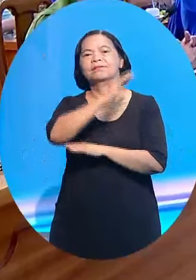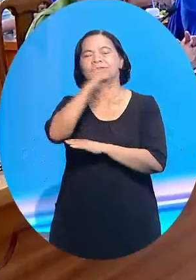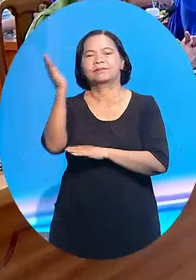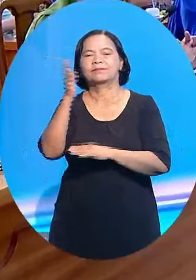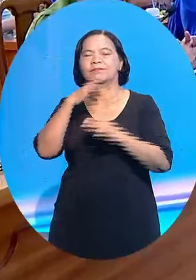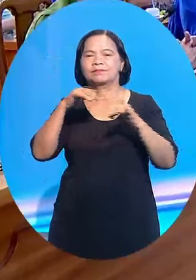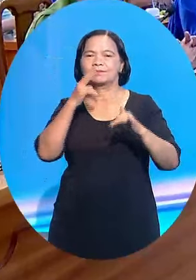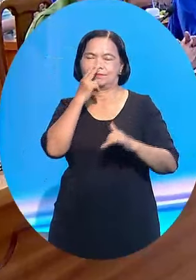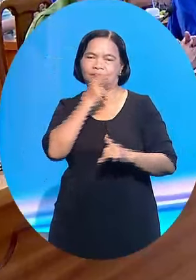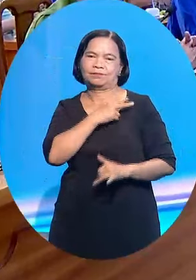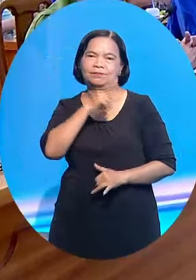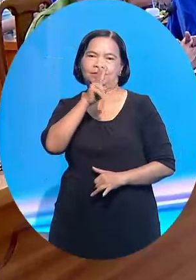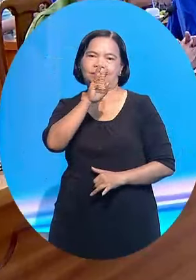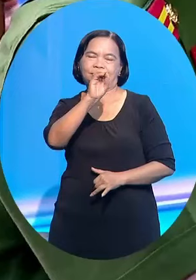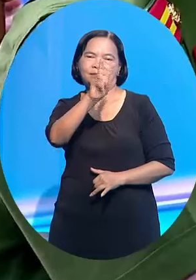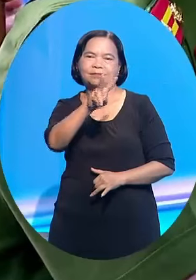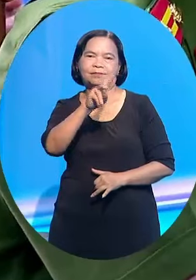Nam giai đoạn